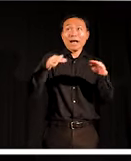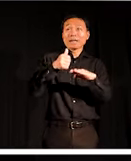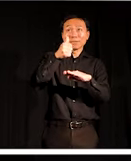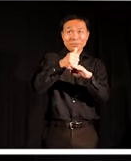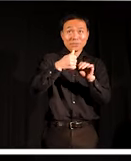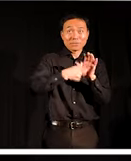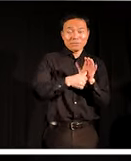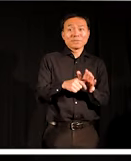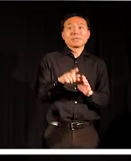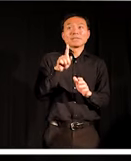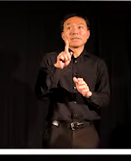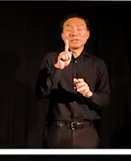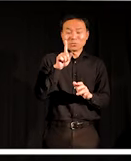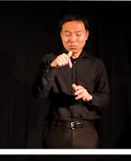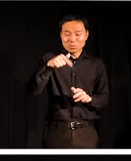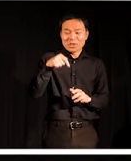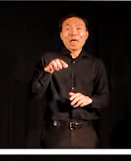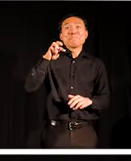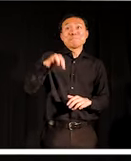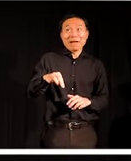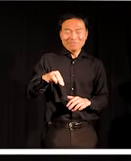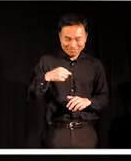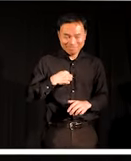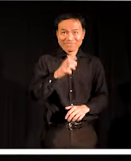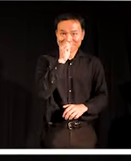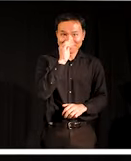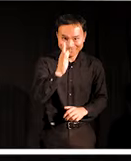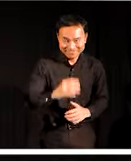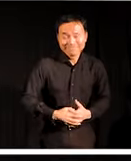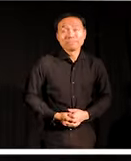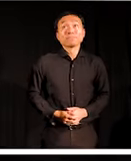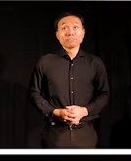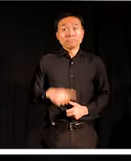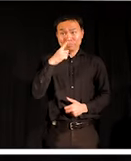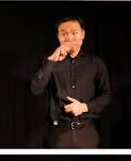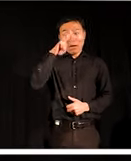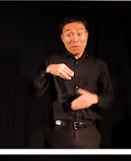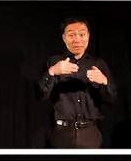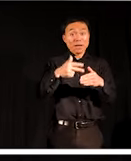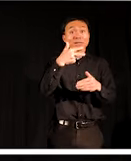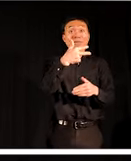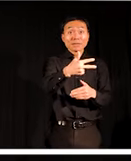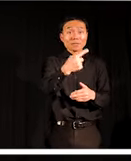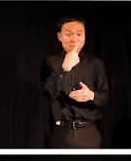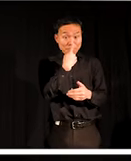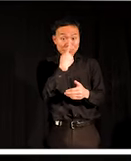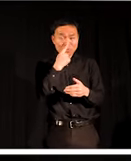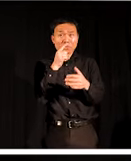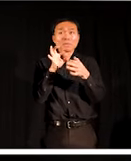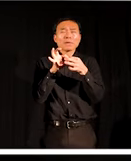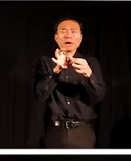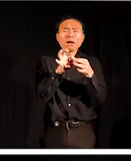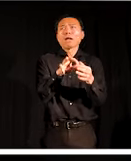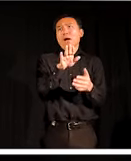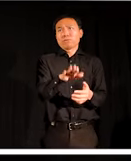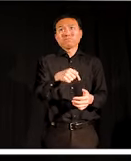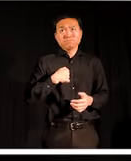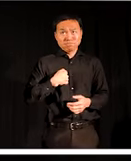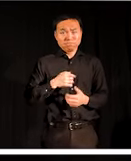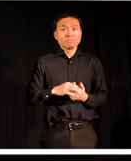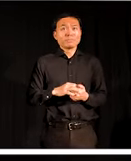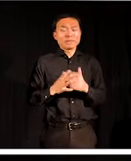いたしますえっとこの川崎市はですね実は私にとってゆかりのある街なんです